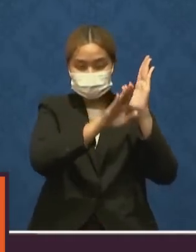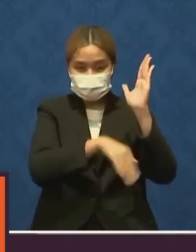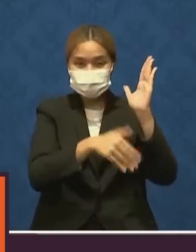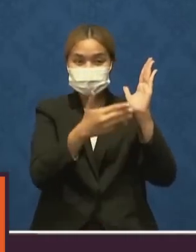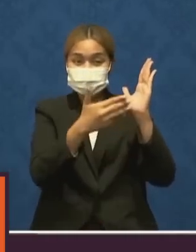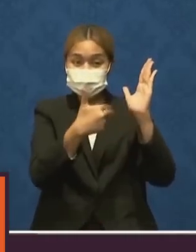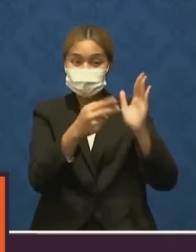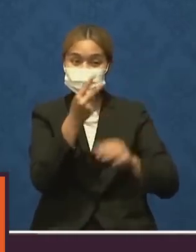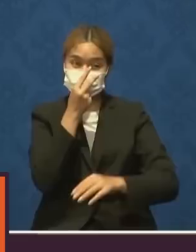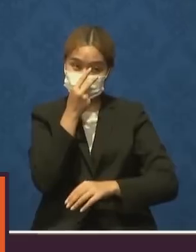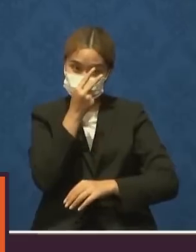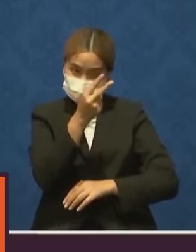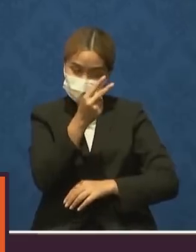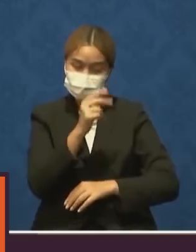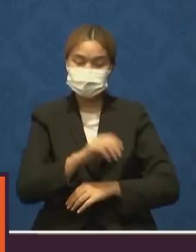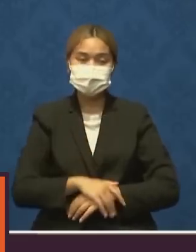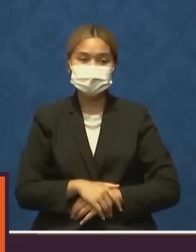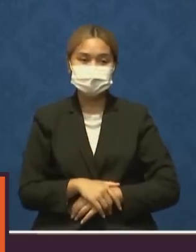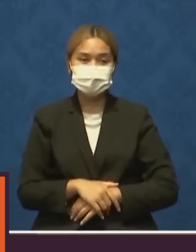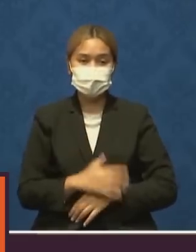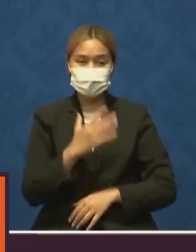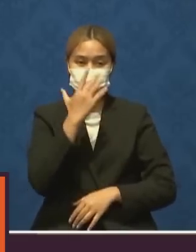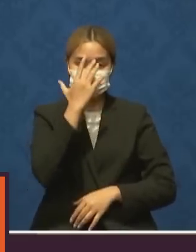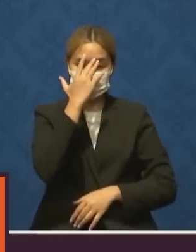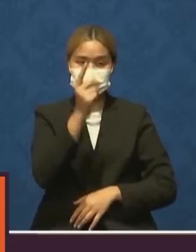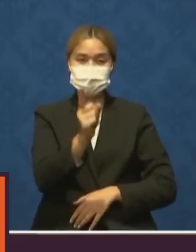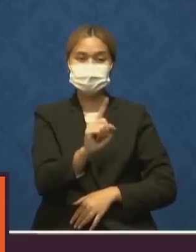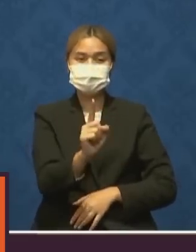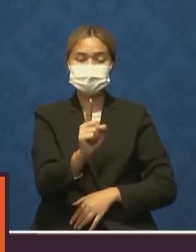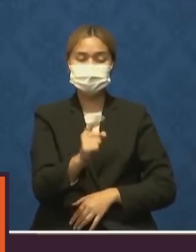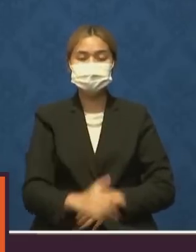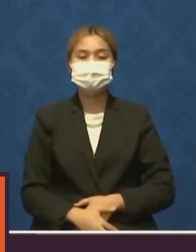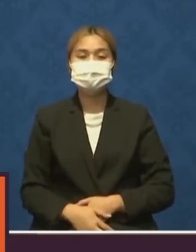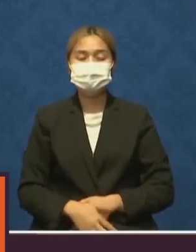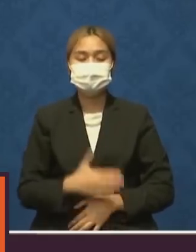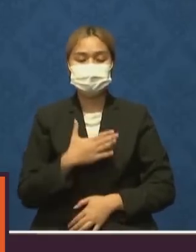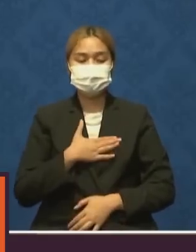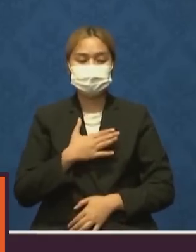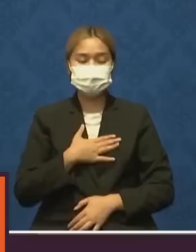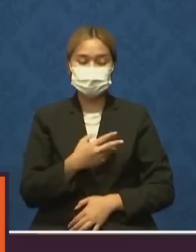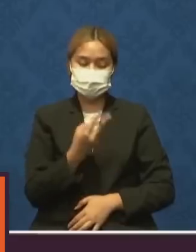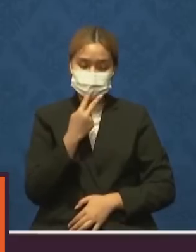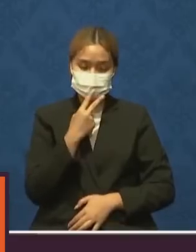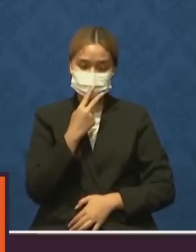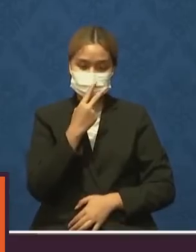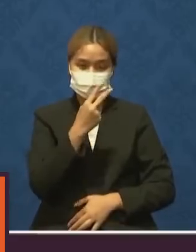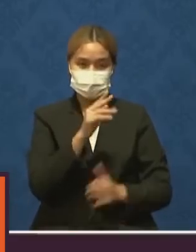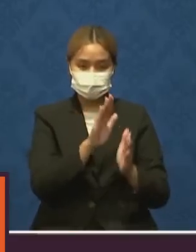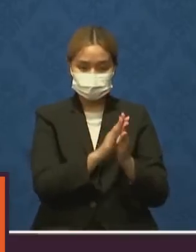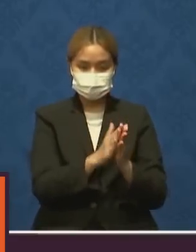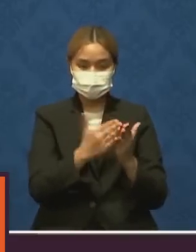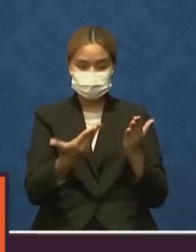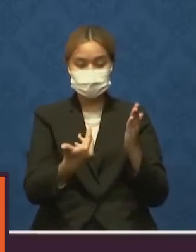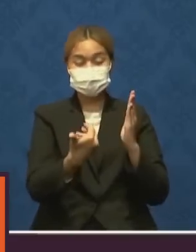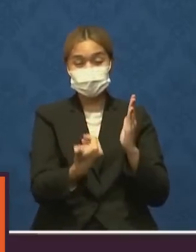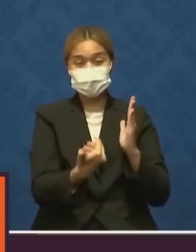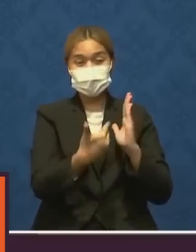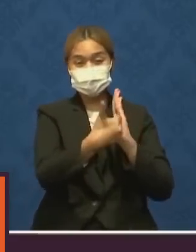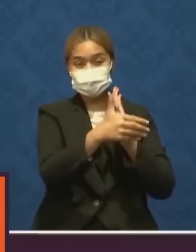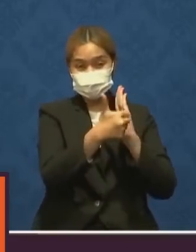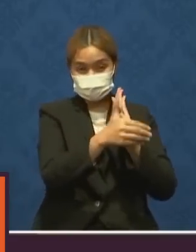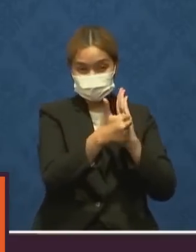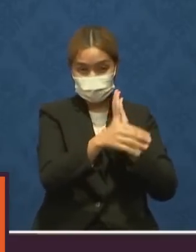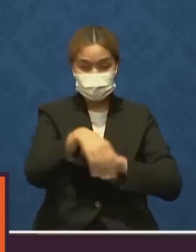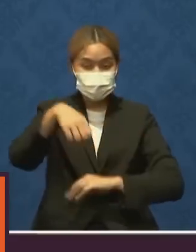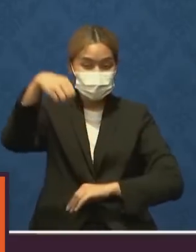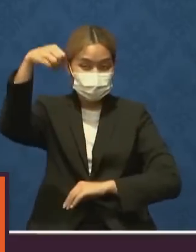จากกลมทุนนี้ฟงไม่ข้นเพะผมไปดูกลางข้มมาดูผ้าอสารตอนนี้เรามีกำลńการผลิ